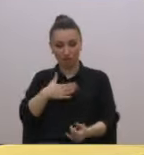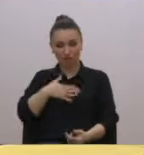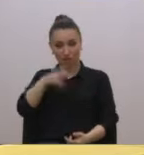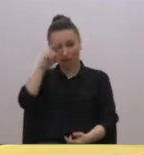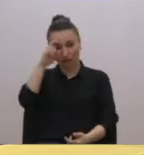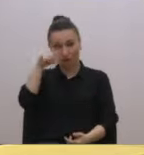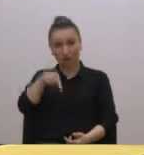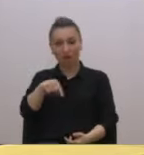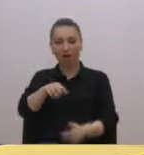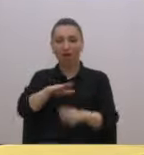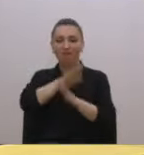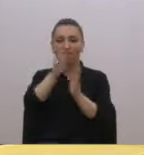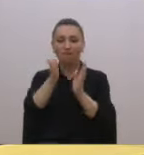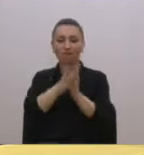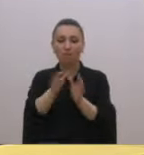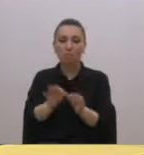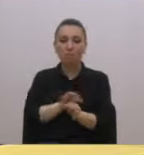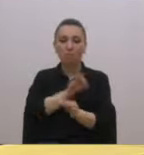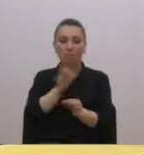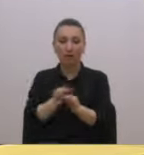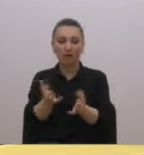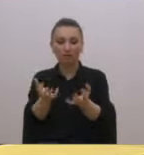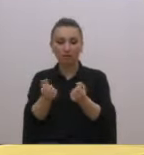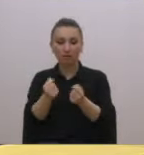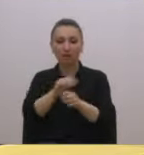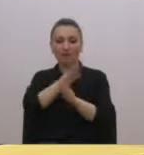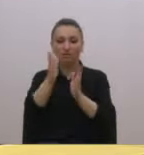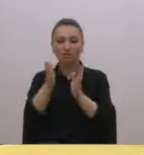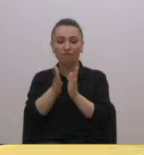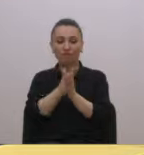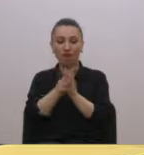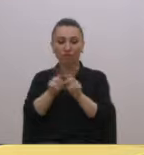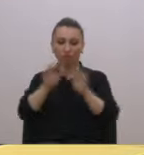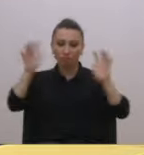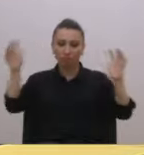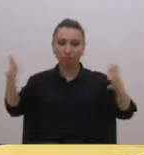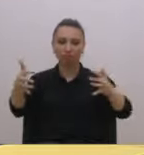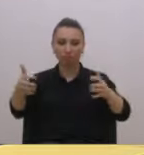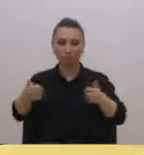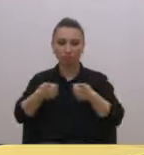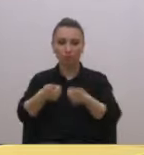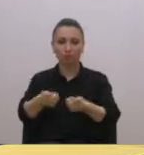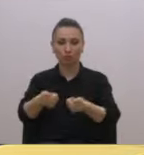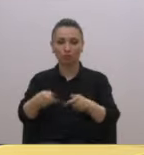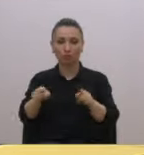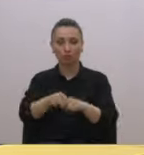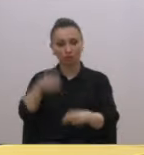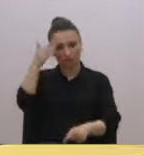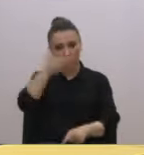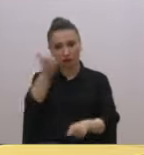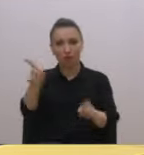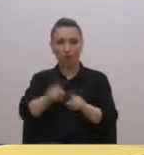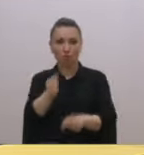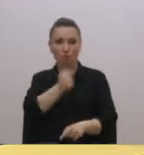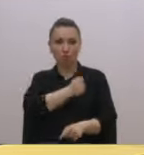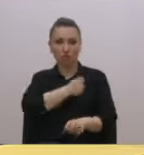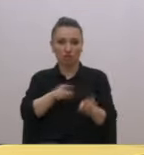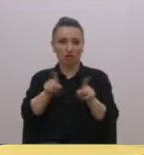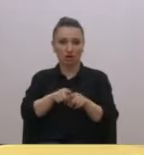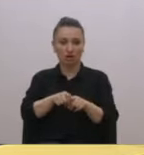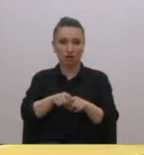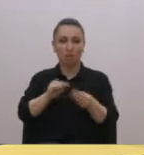ხელისუფლება ყველას პასუხისმგებლობას იღებს და ყველას ფარად უდგება, თავად ჯარსაც და თავად საზოგადოებასაც. მეგობრებო,